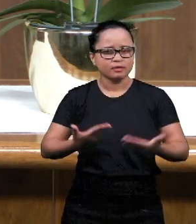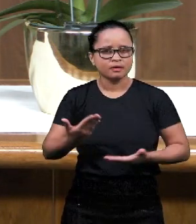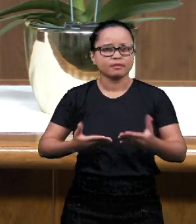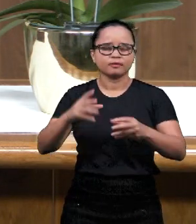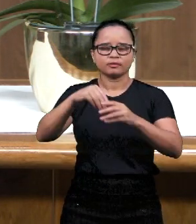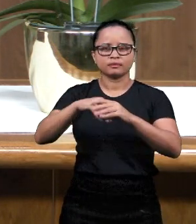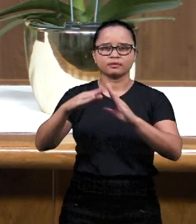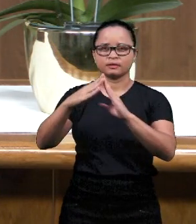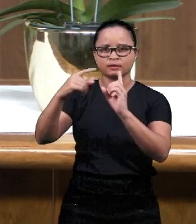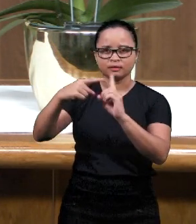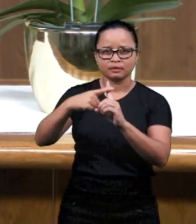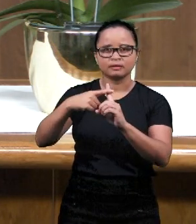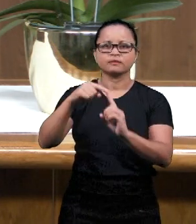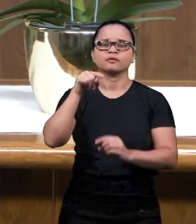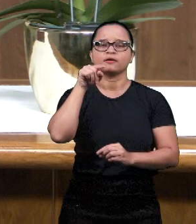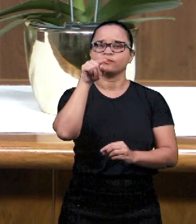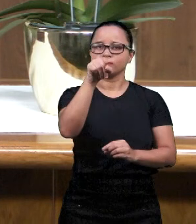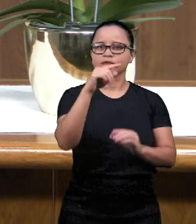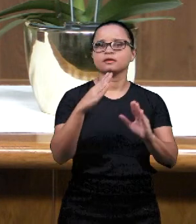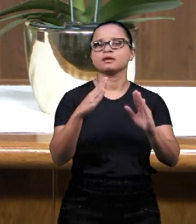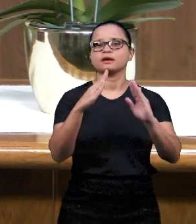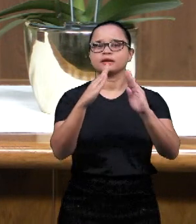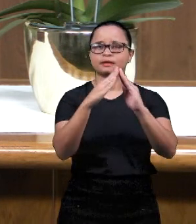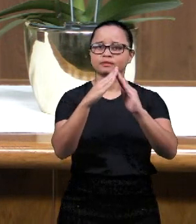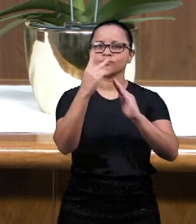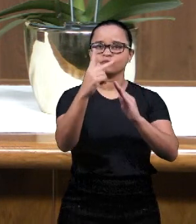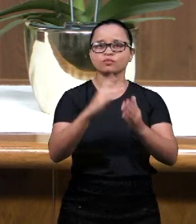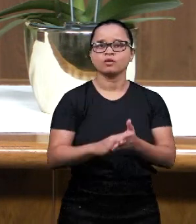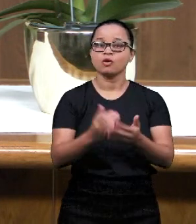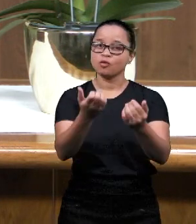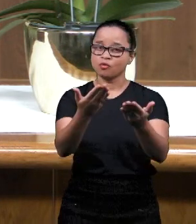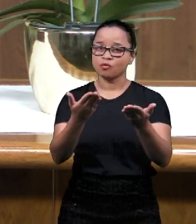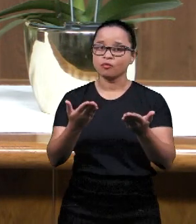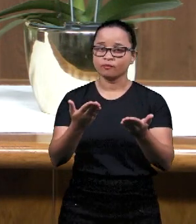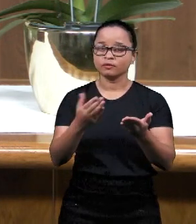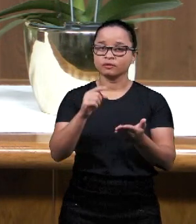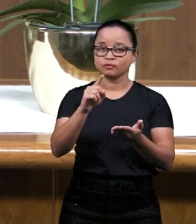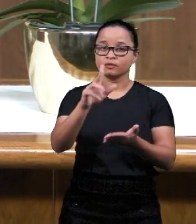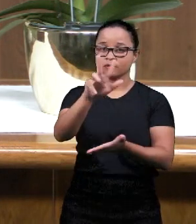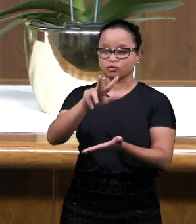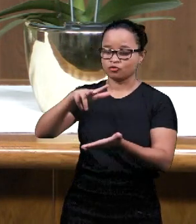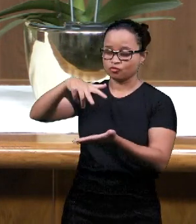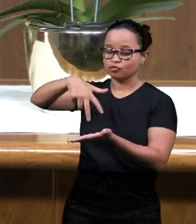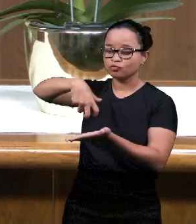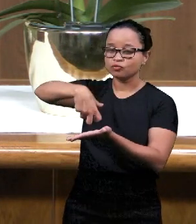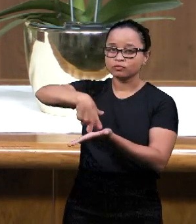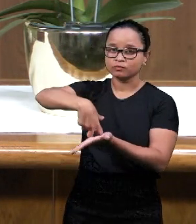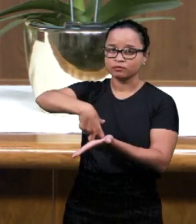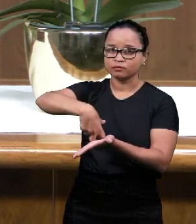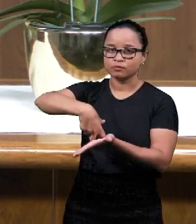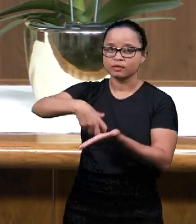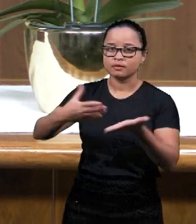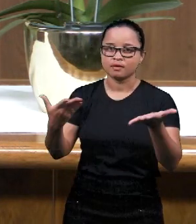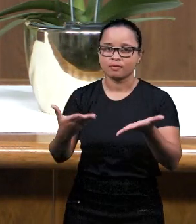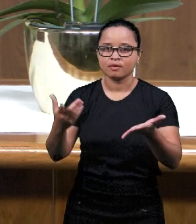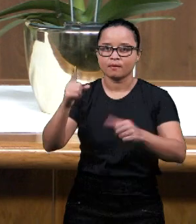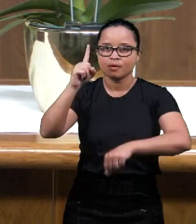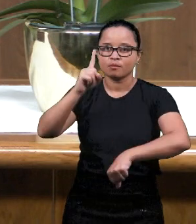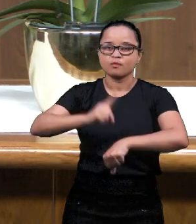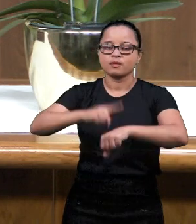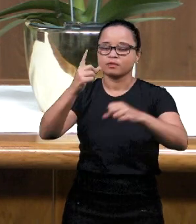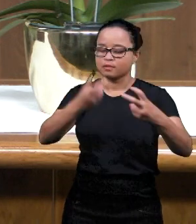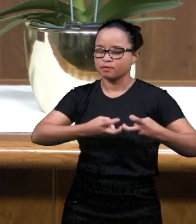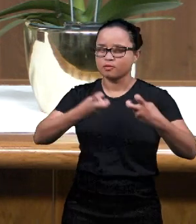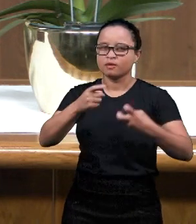les églises, à vous qui êtes dans votre maison. Je vous invite à vous mettre à genoux en ce moment pour ce moment de prière par le sang de